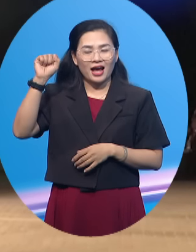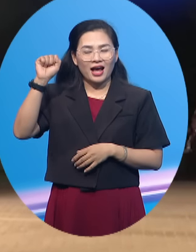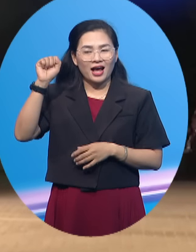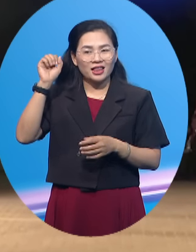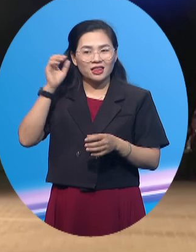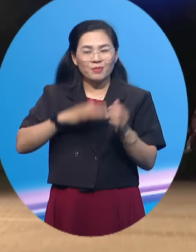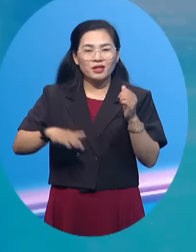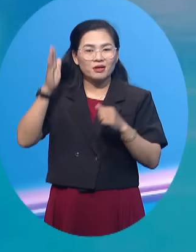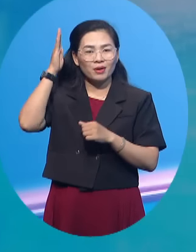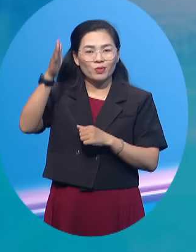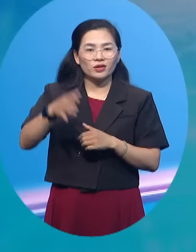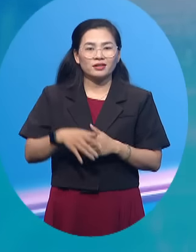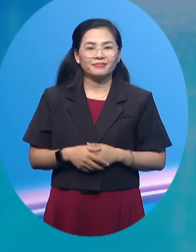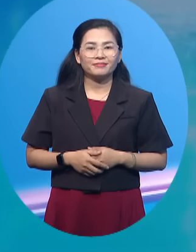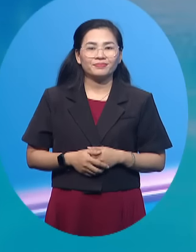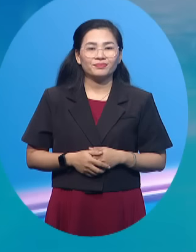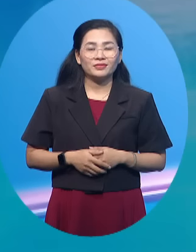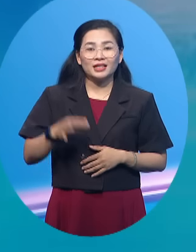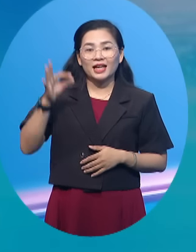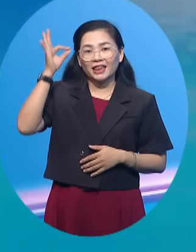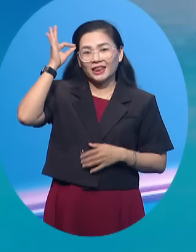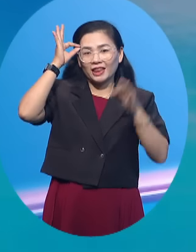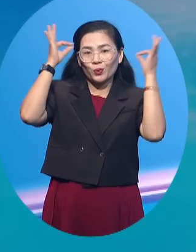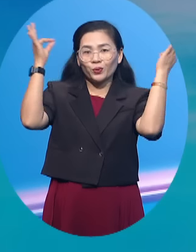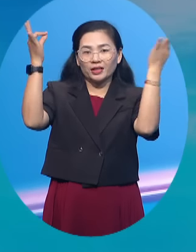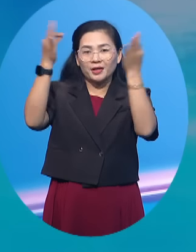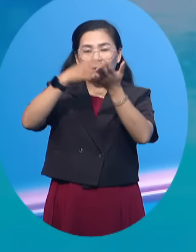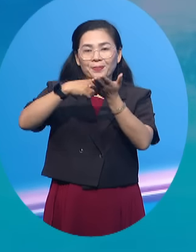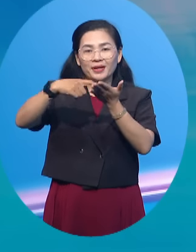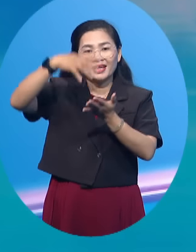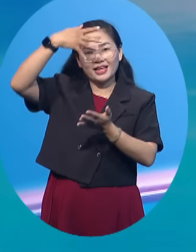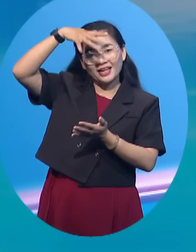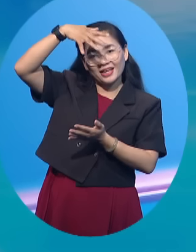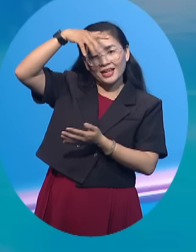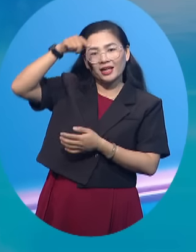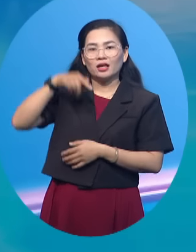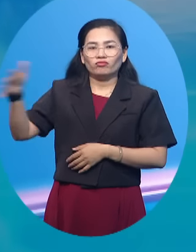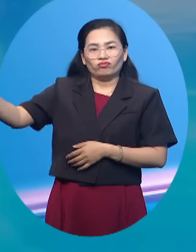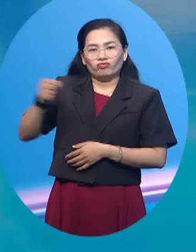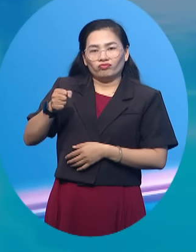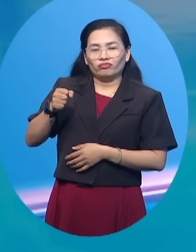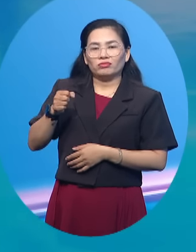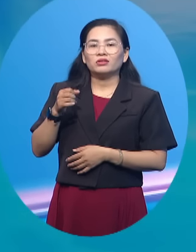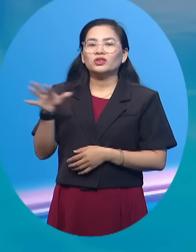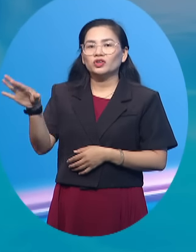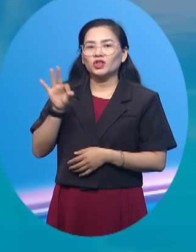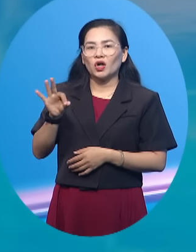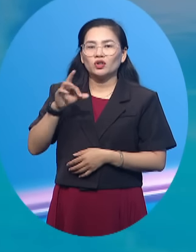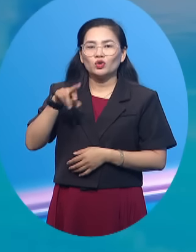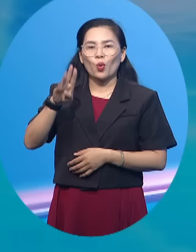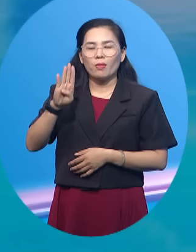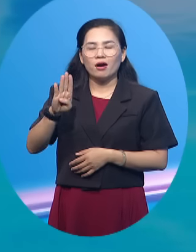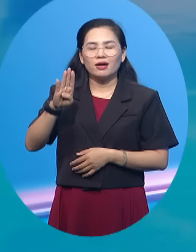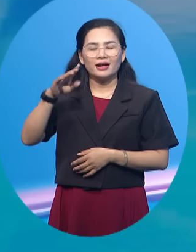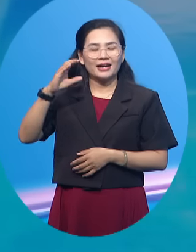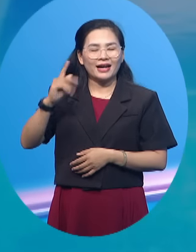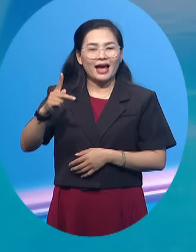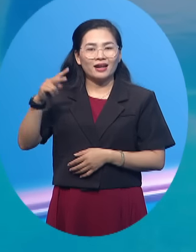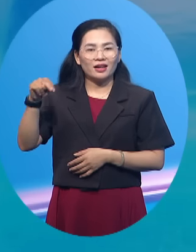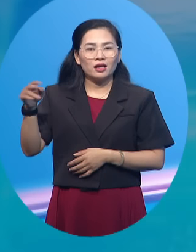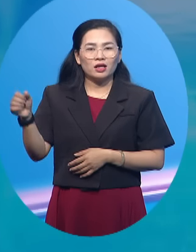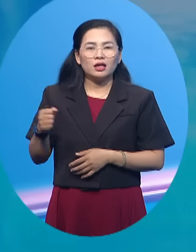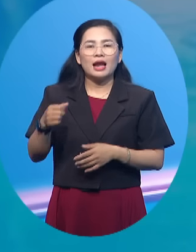lai. Tổng thống đắc cử Donald Trump đã chọn ông Robert F. Kennedy Jr. cho vị trí lãnh đạo Bộ Y tế